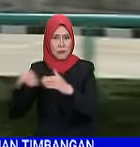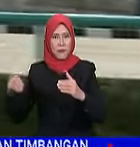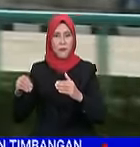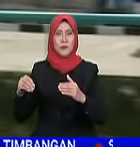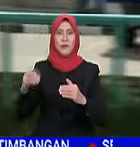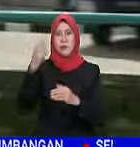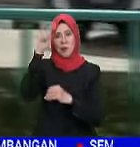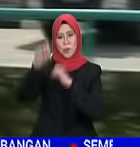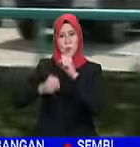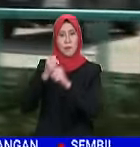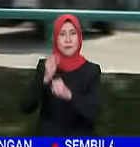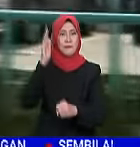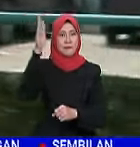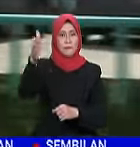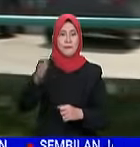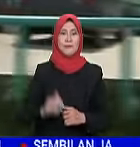sepanjang tahun hadapan.